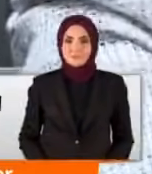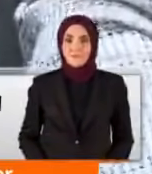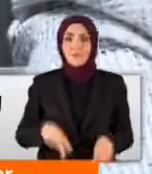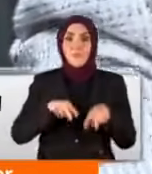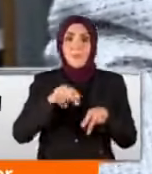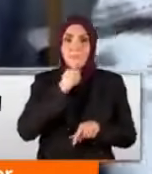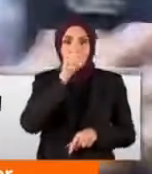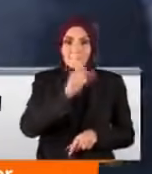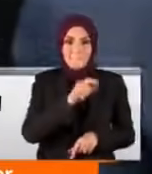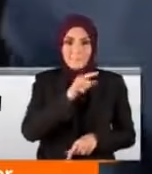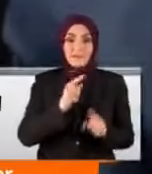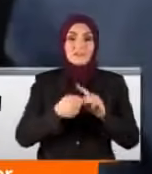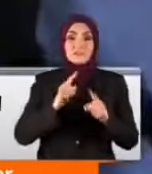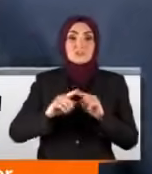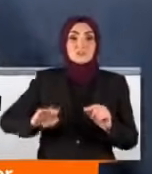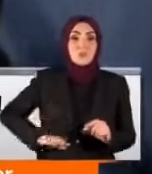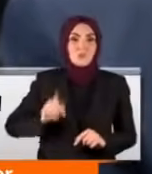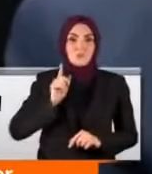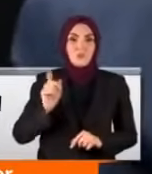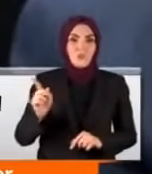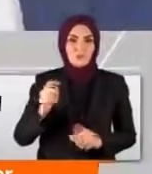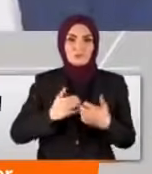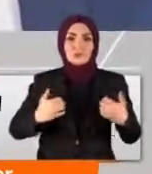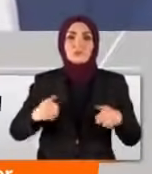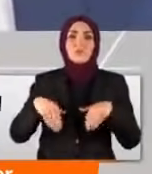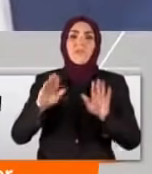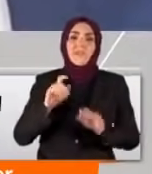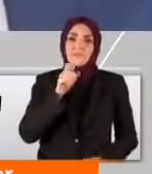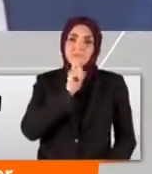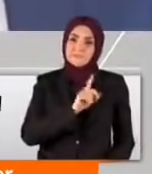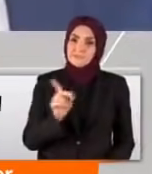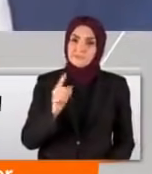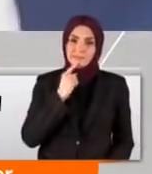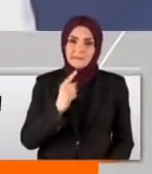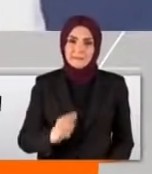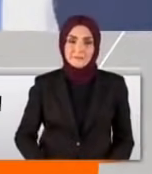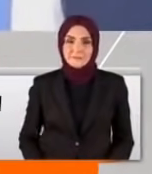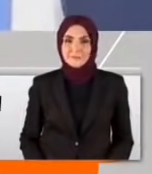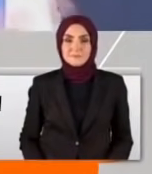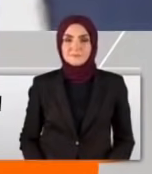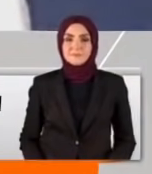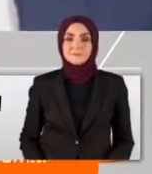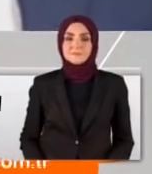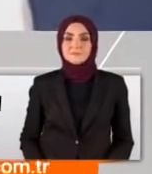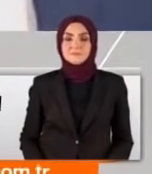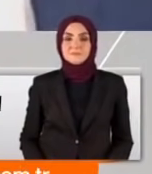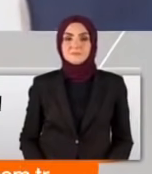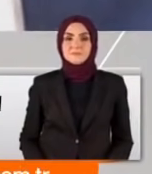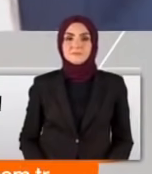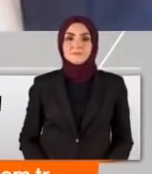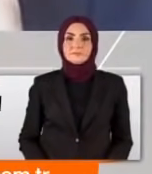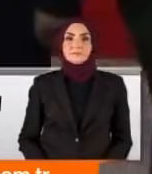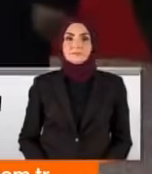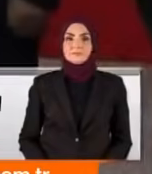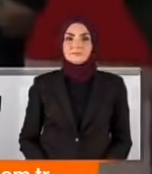Muharrem İnce, Kemal Kılıçdaroğlu'nu yürekli olmamakla eleştirdi. Hem yukarıda görüşüp basın toplantısından kaçmam,